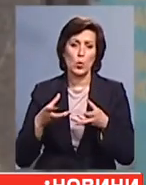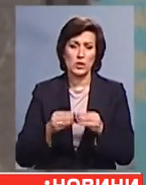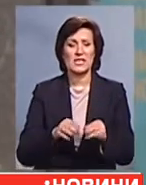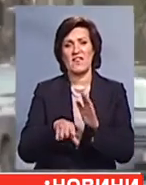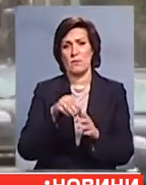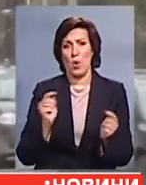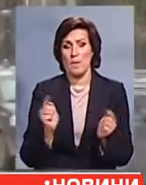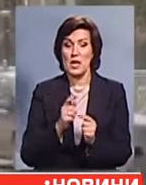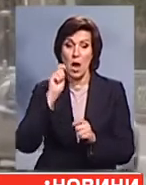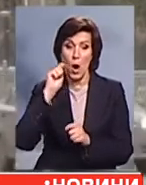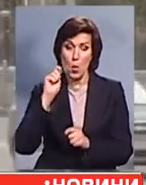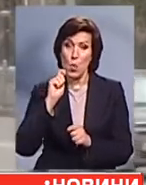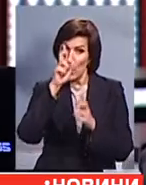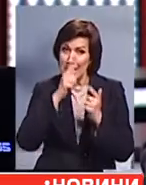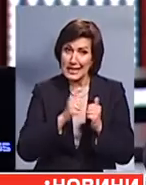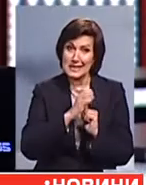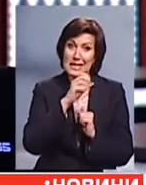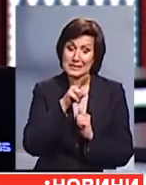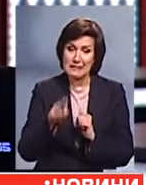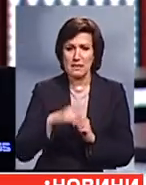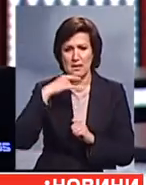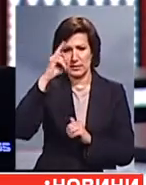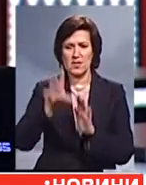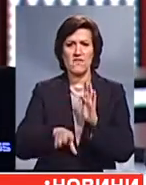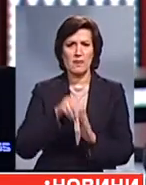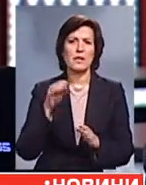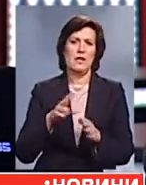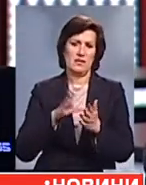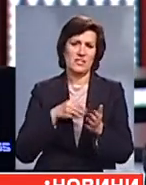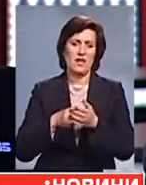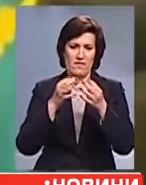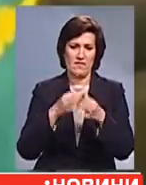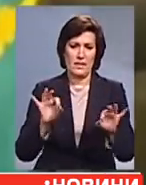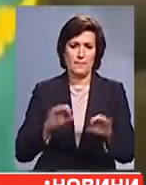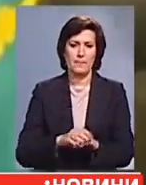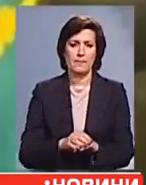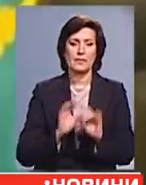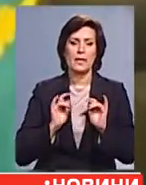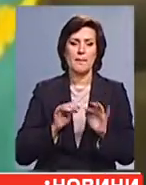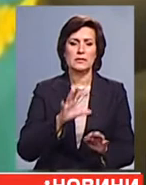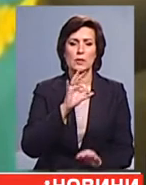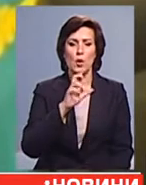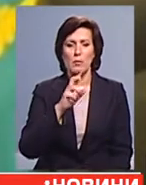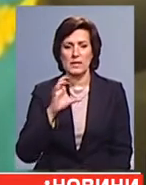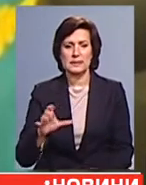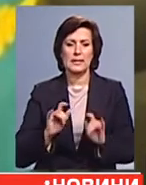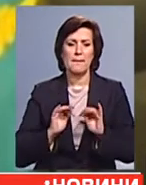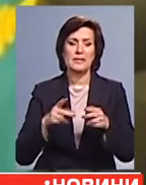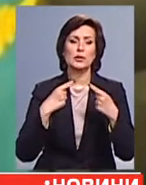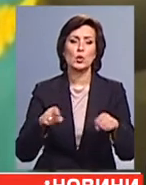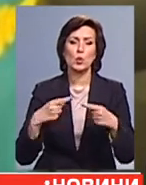обмежений. А от у країнах СНД казахстанські вибори назвали вільними. Місії ОБСЄ, місії і